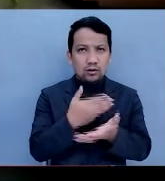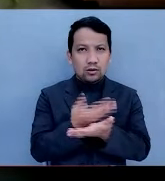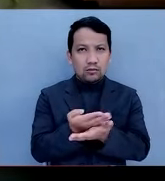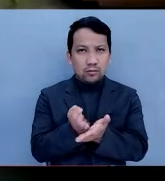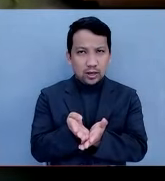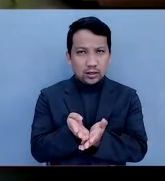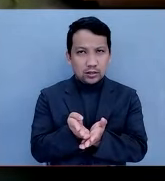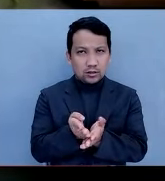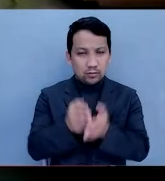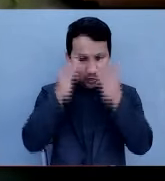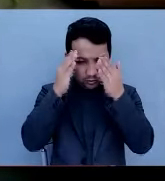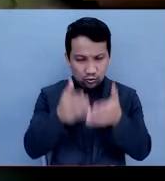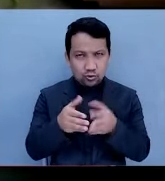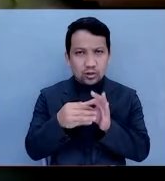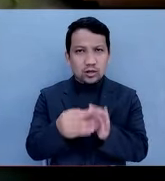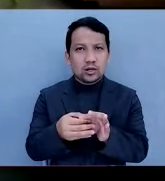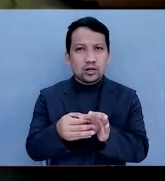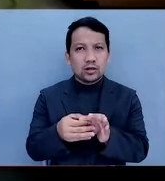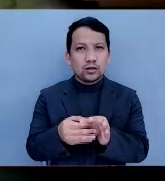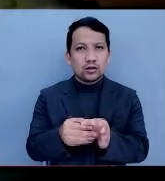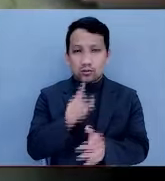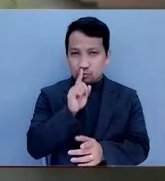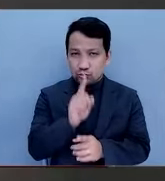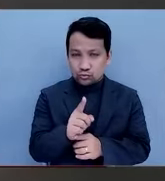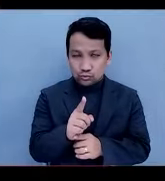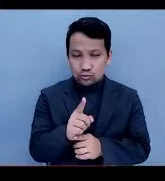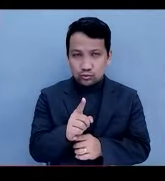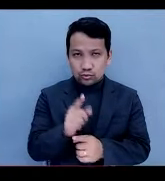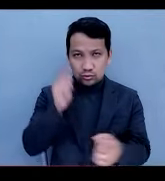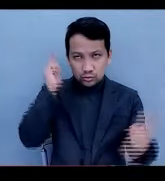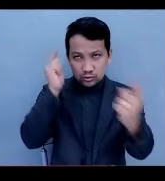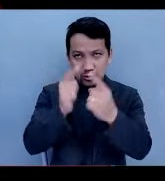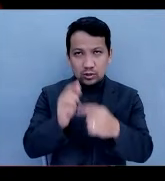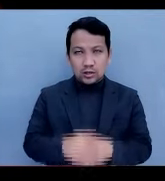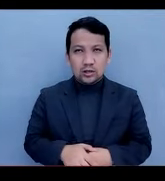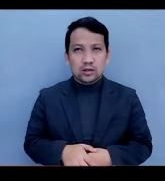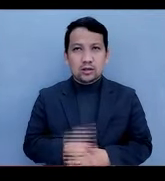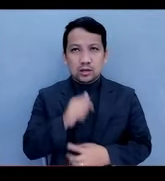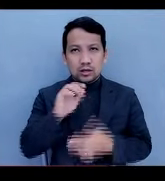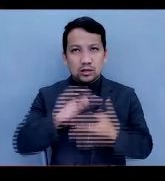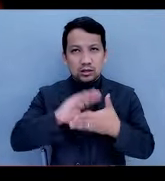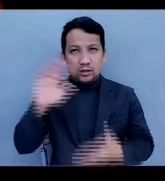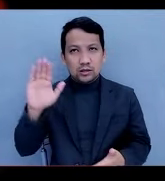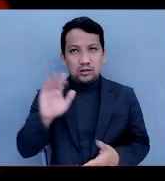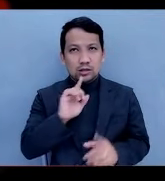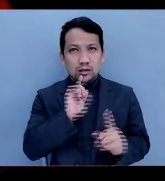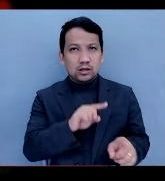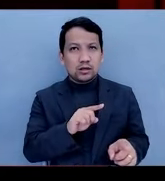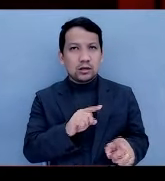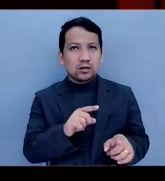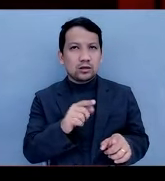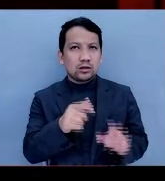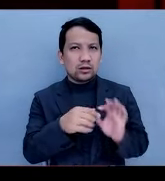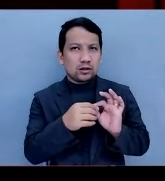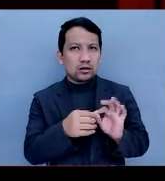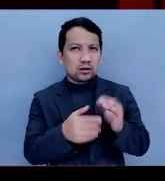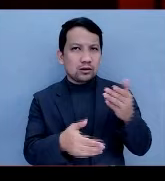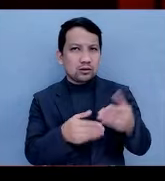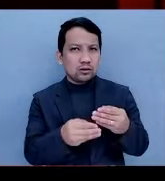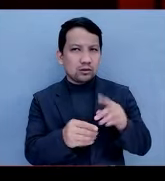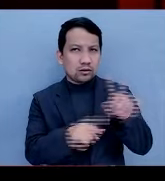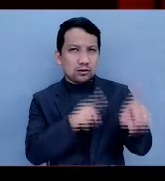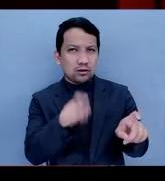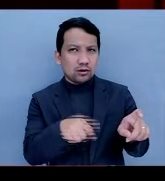at mag-focus ang ahensya sa tunay nitong mandato. Hindi nagustuhan ng vlogger ang pahayag na ito ni Ontiveros at kinestyon